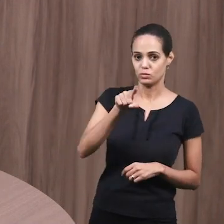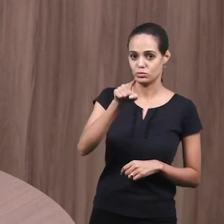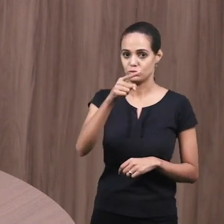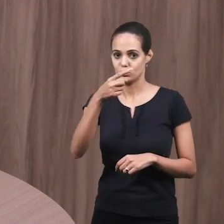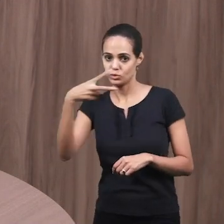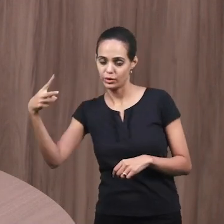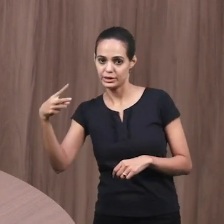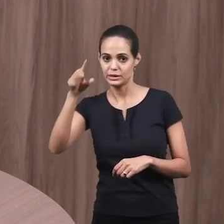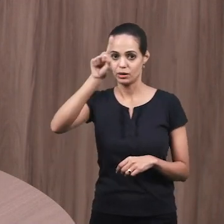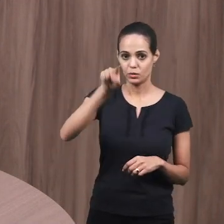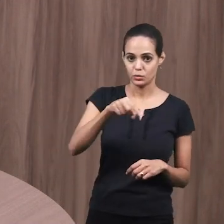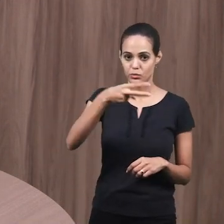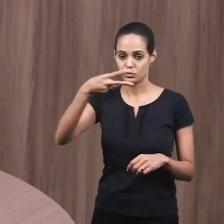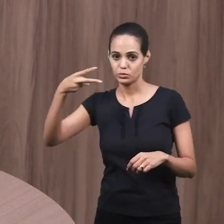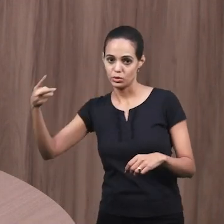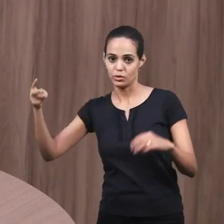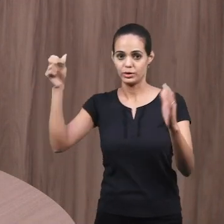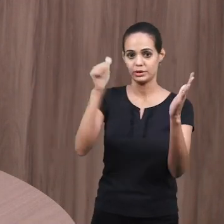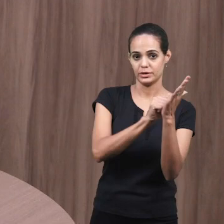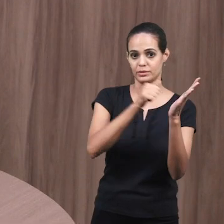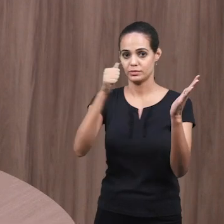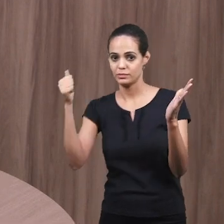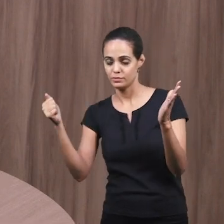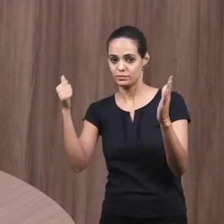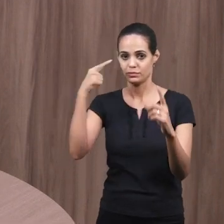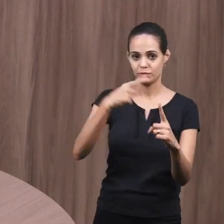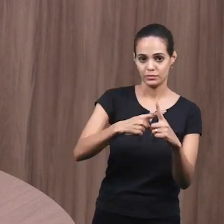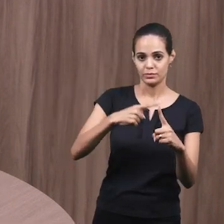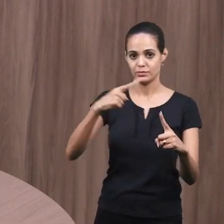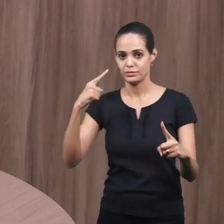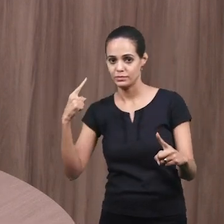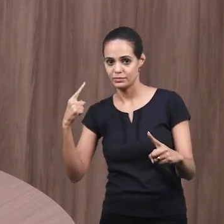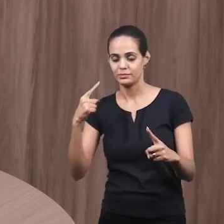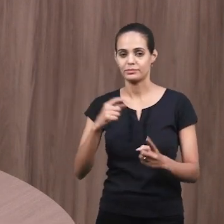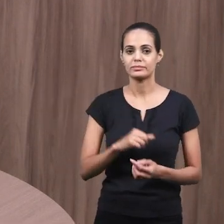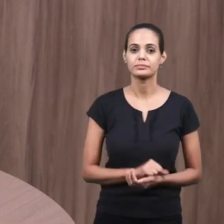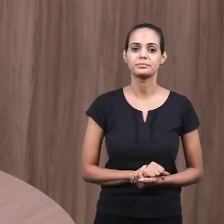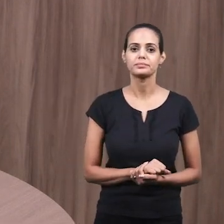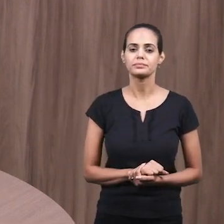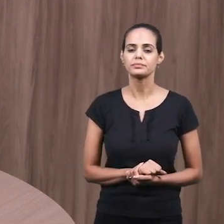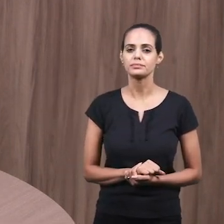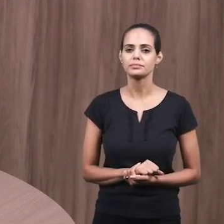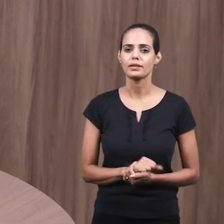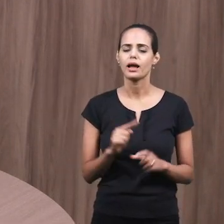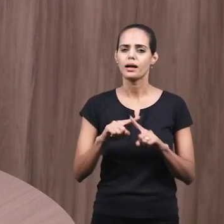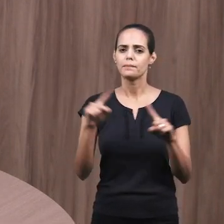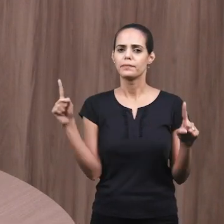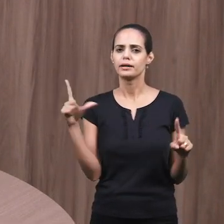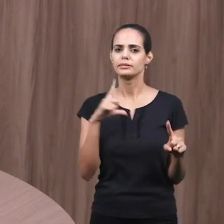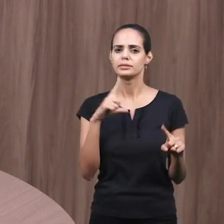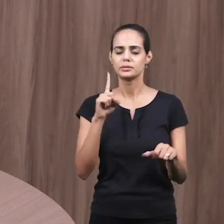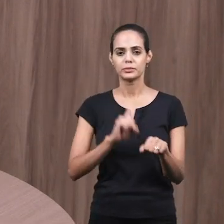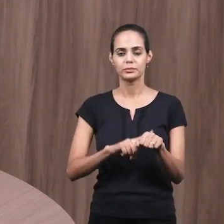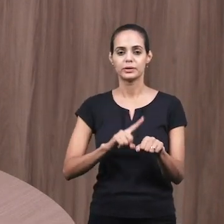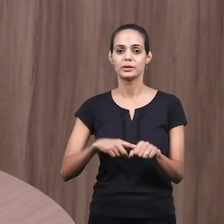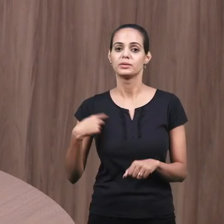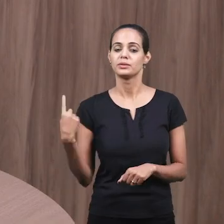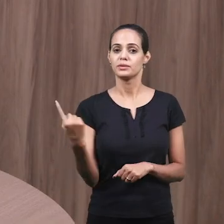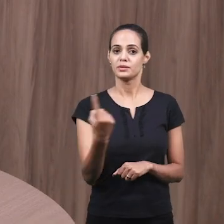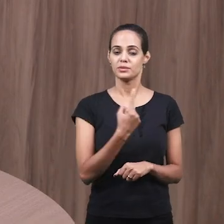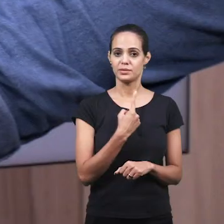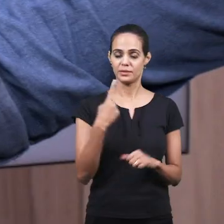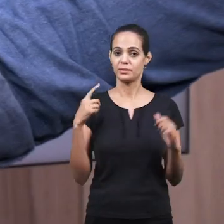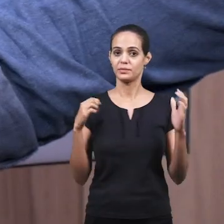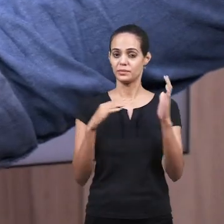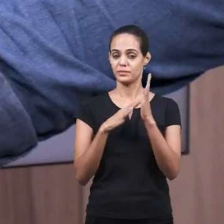2, 1, 2, 1. Mais il y a un moment où nous allons chanter le mot